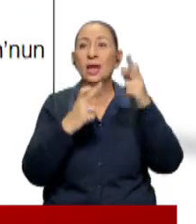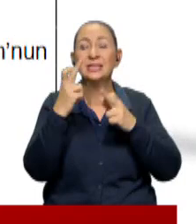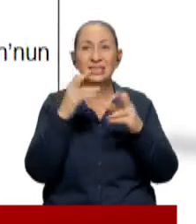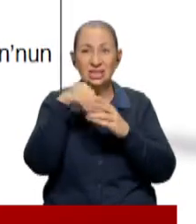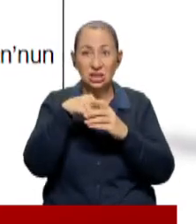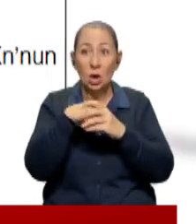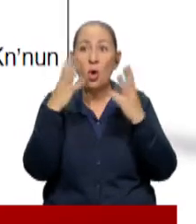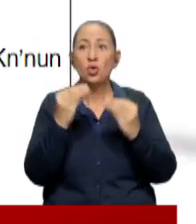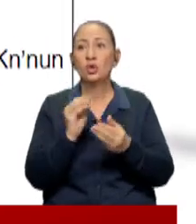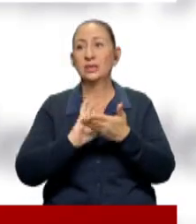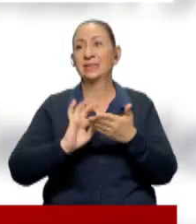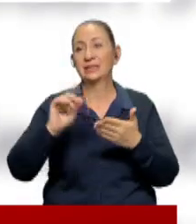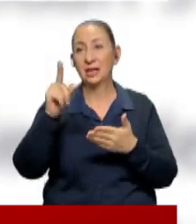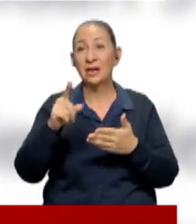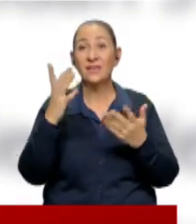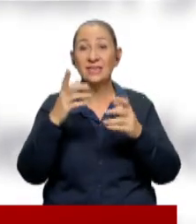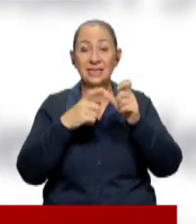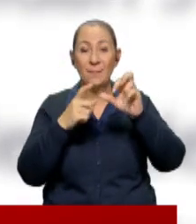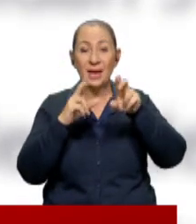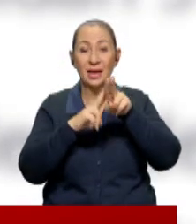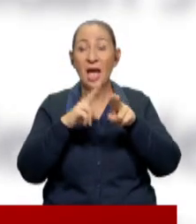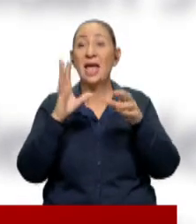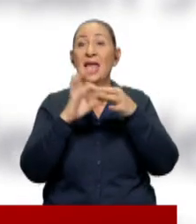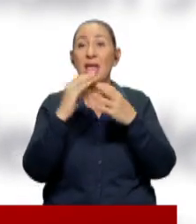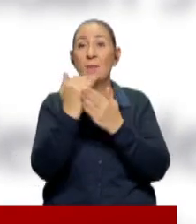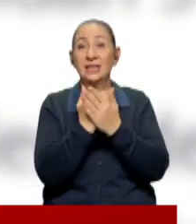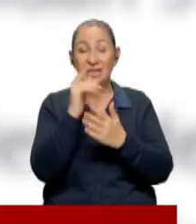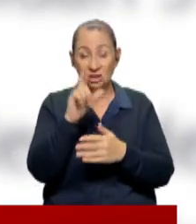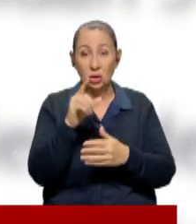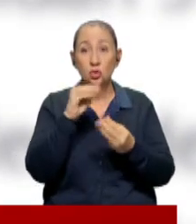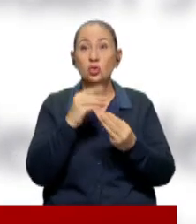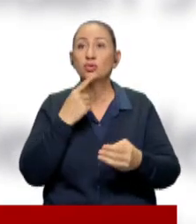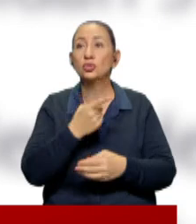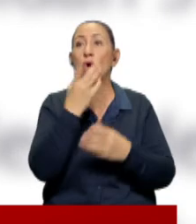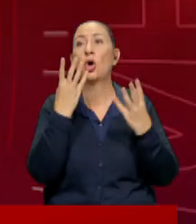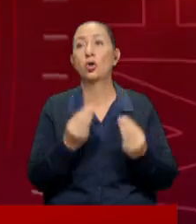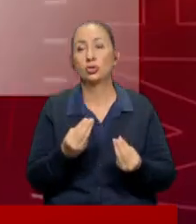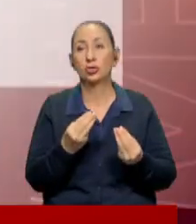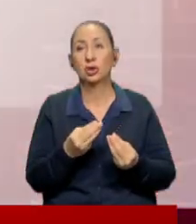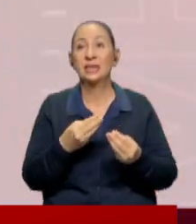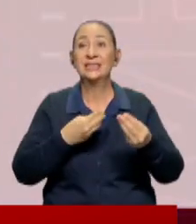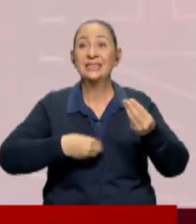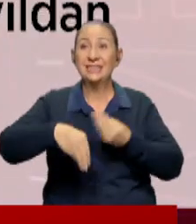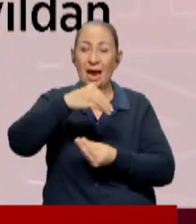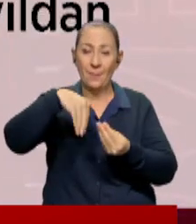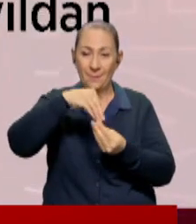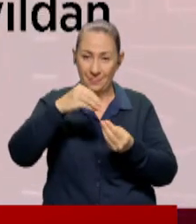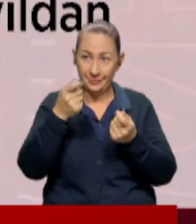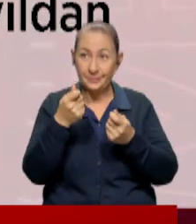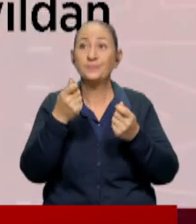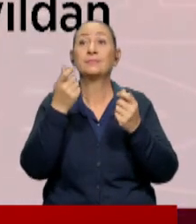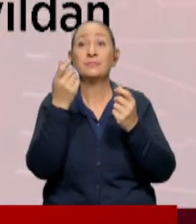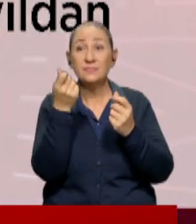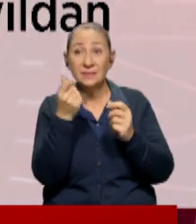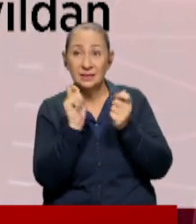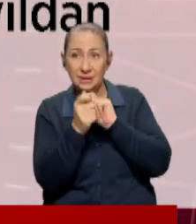unsurlarının oluştuğu ifade edildi ve SPK'nın ilgili maddesi gereğince suç duyurusunda bulunuldu. Sermaye piyasası araçlarının